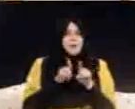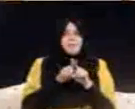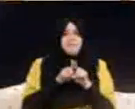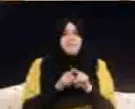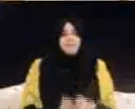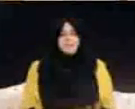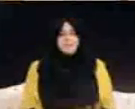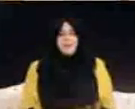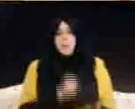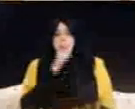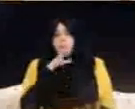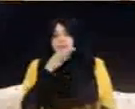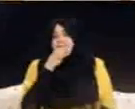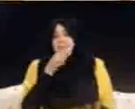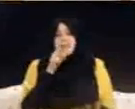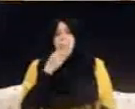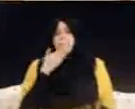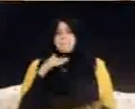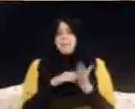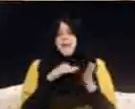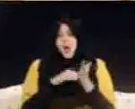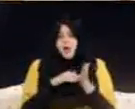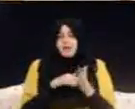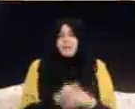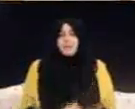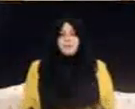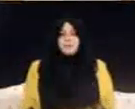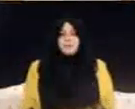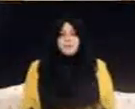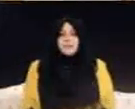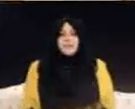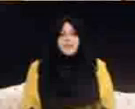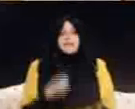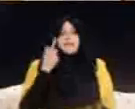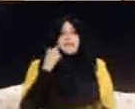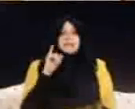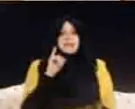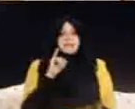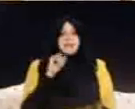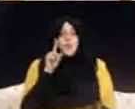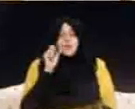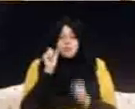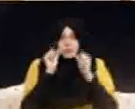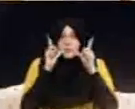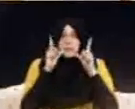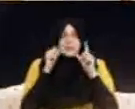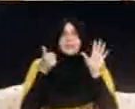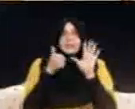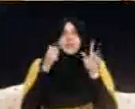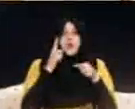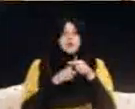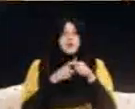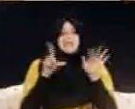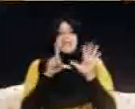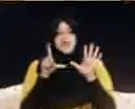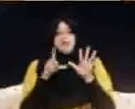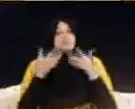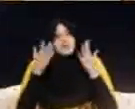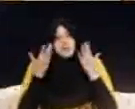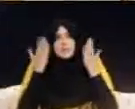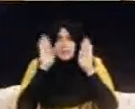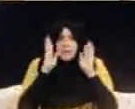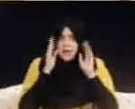النبوي، فذلك أكمل وأرقى وأحسن. ولكن إذا تعذر ربما أنت نضتي على 6:30 على 7 غير، صلي